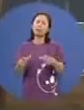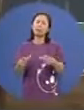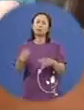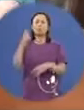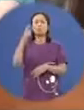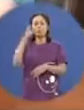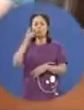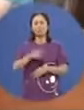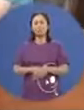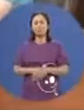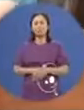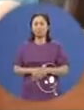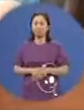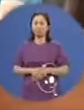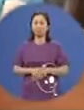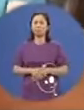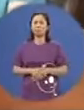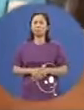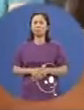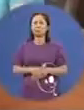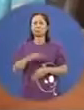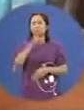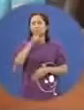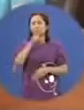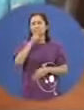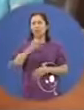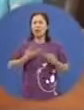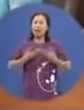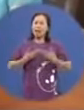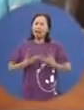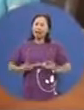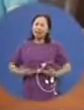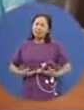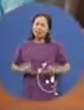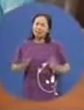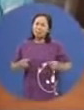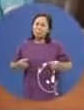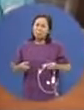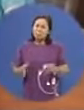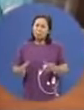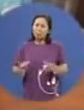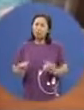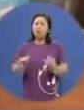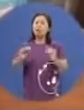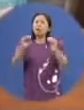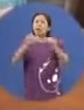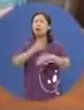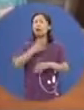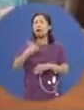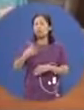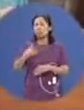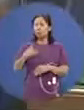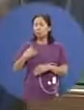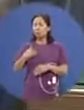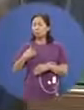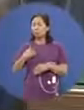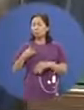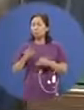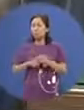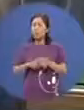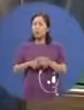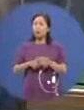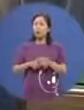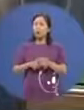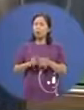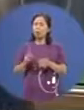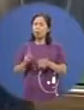ね。それでは安心して子供を産んで育てるようにするために、はい、どのような取り組みが行われているんでしょうか。 まずね、第一の